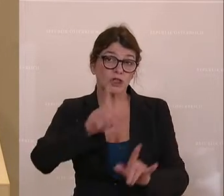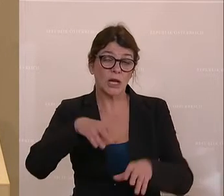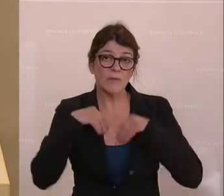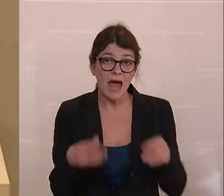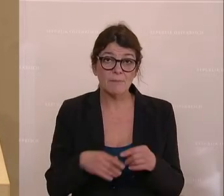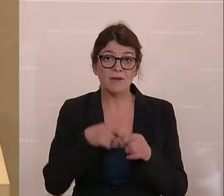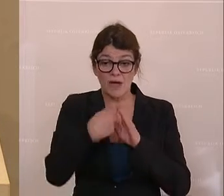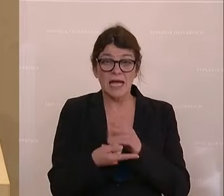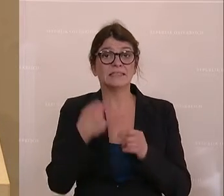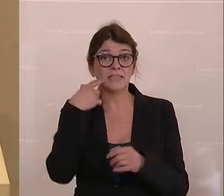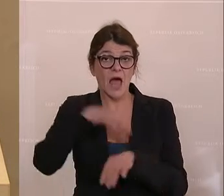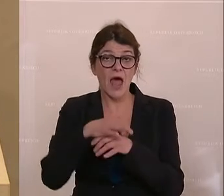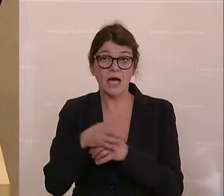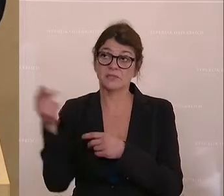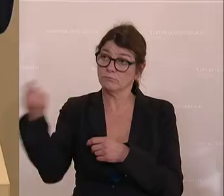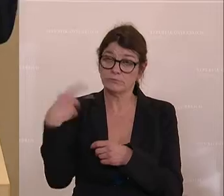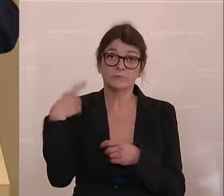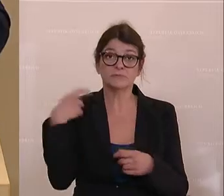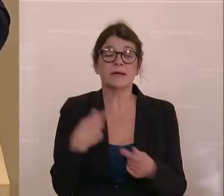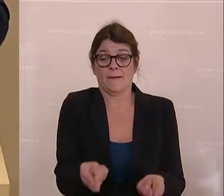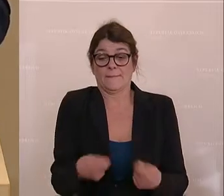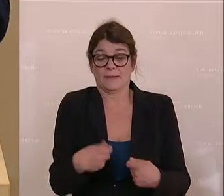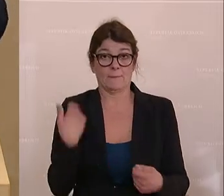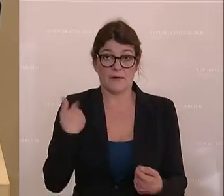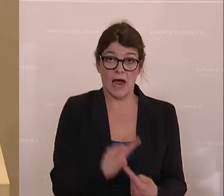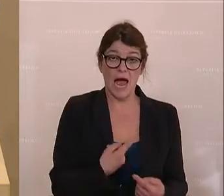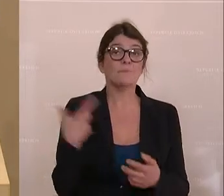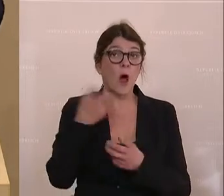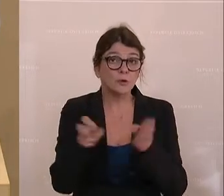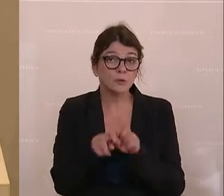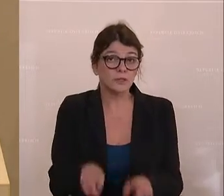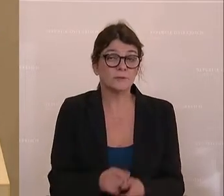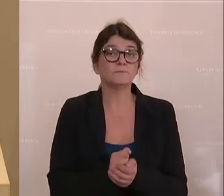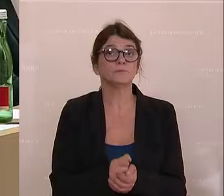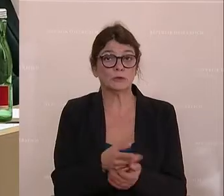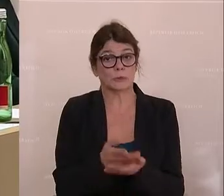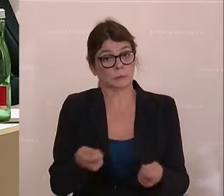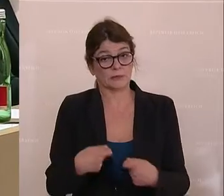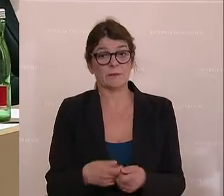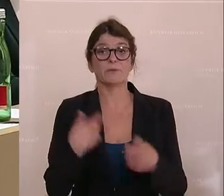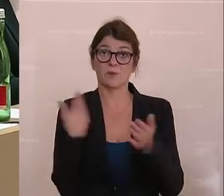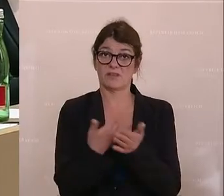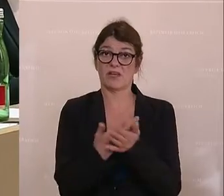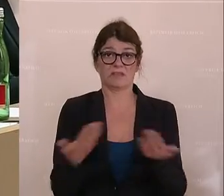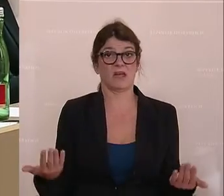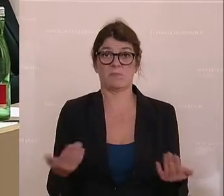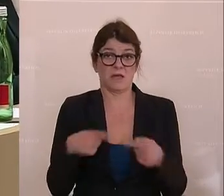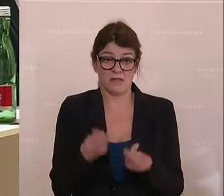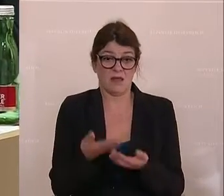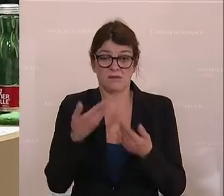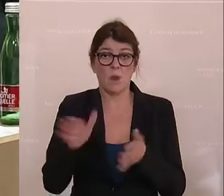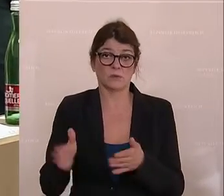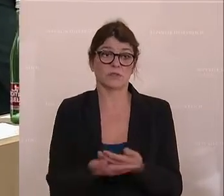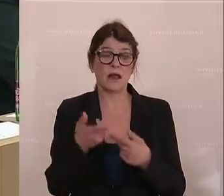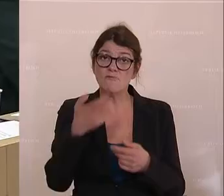der ganzen Zahnärzte, die eingegangen sind, habt ihr zurückgezogen im Ausschuss dann, habt ihr zurückgezogen und darum ist das Ganze weg. Aber ihr